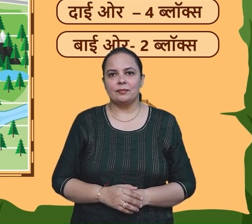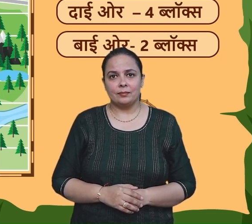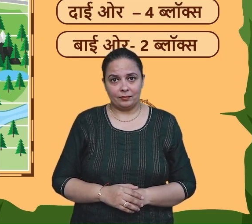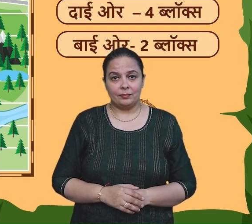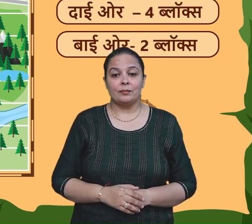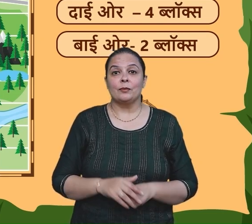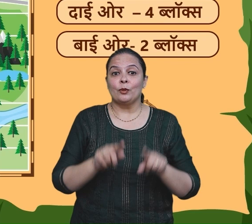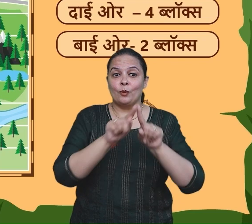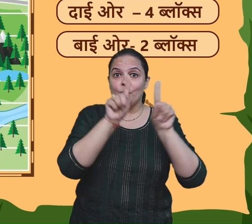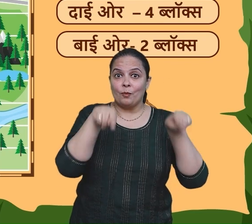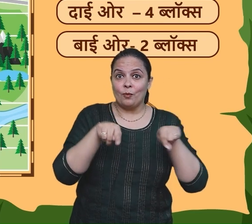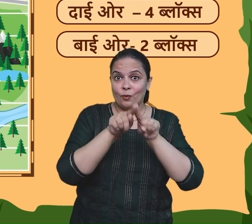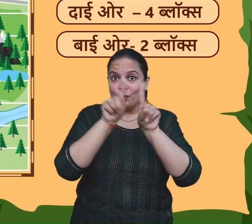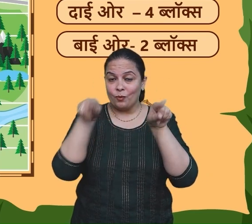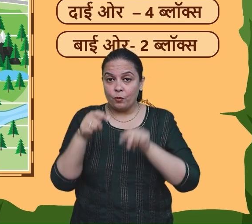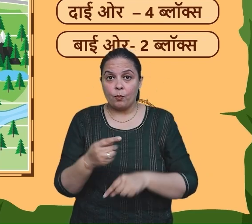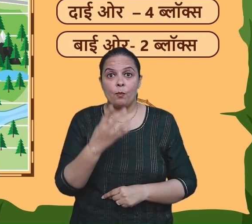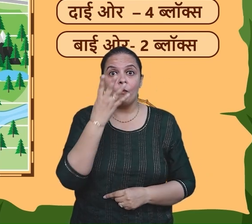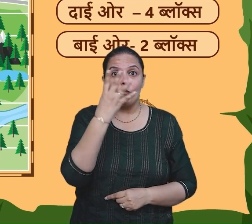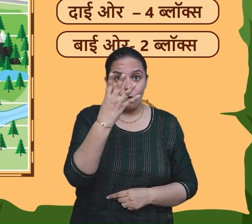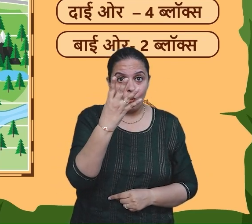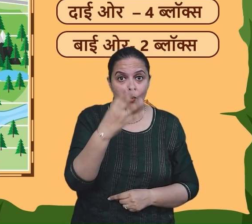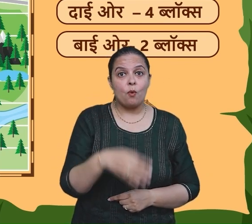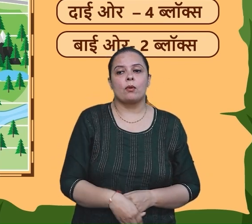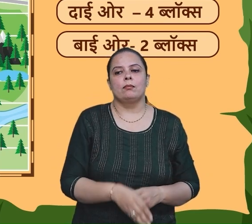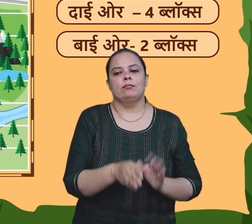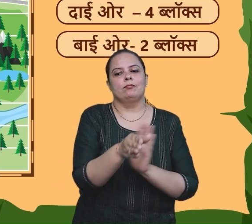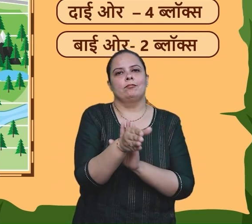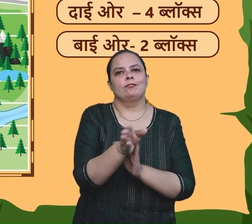चार ब्लॉक्स दाईं ओर।